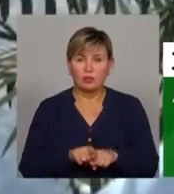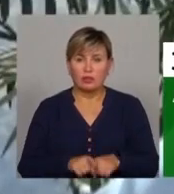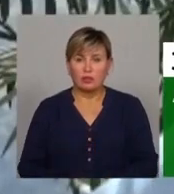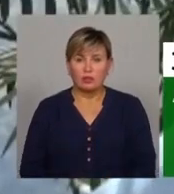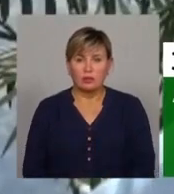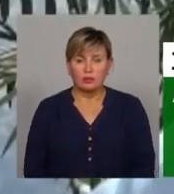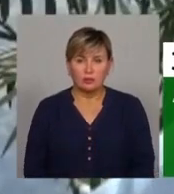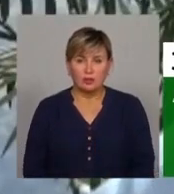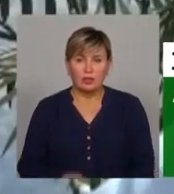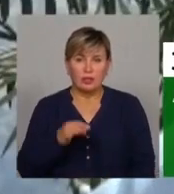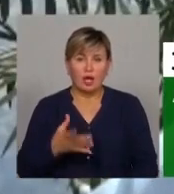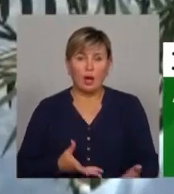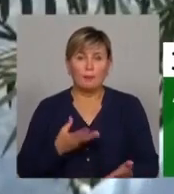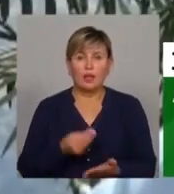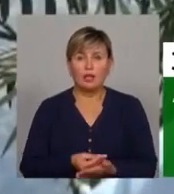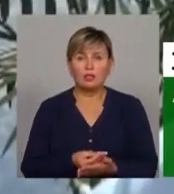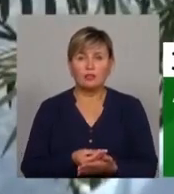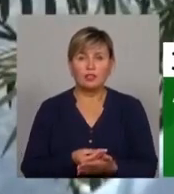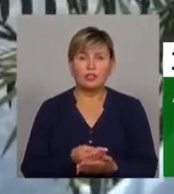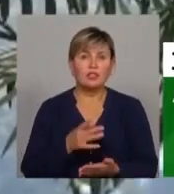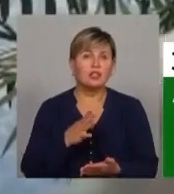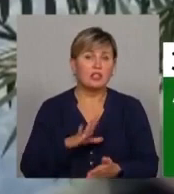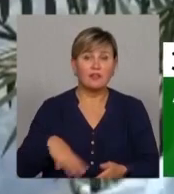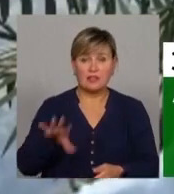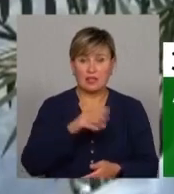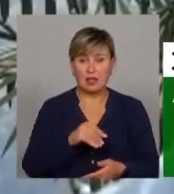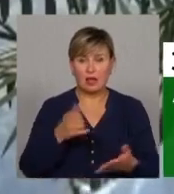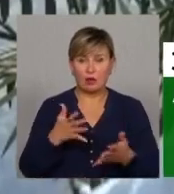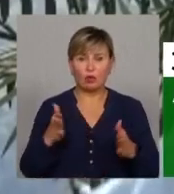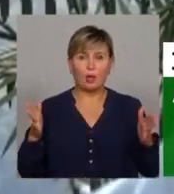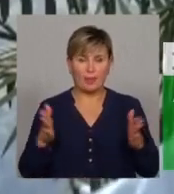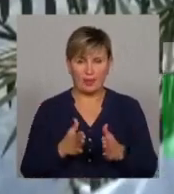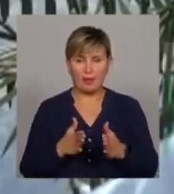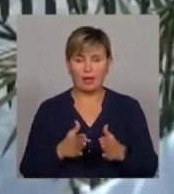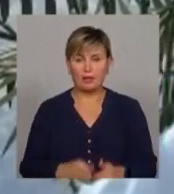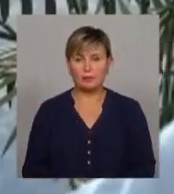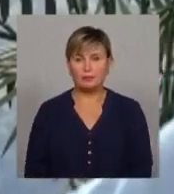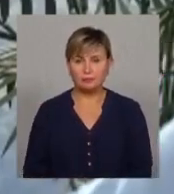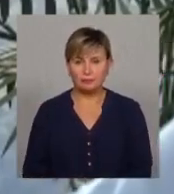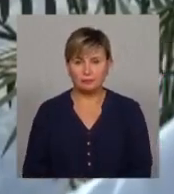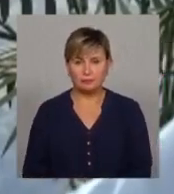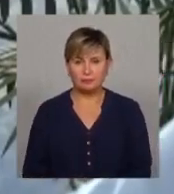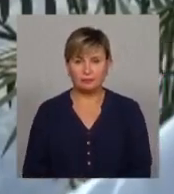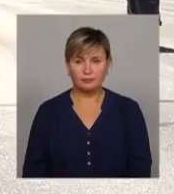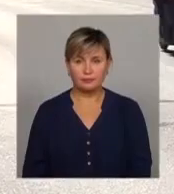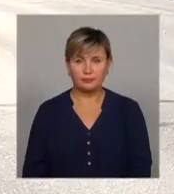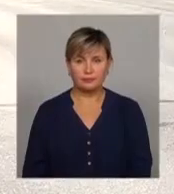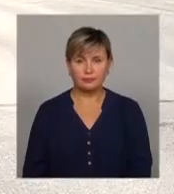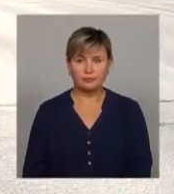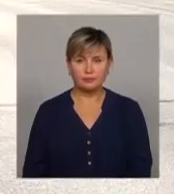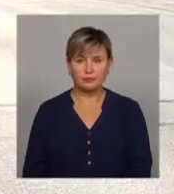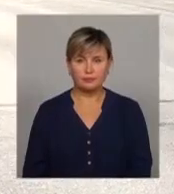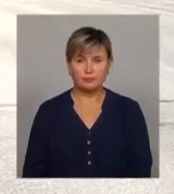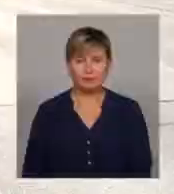и они оплачивают не то, что все мы оплачиваем, а какую-то там минимальную сумму. Да, и с точки зрения